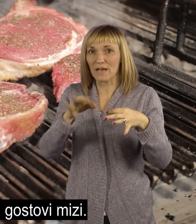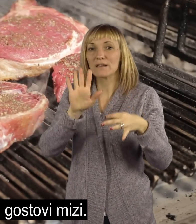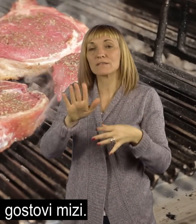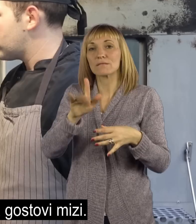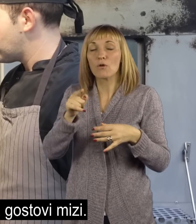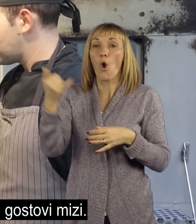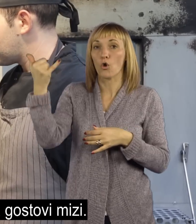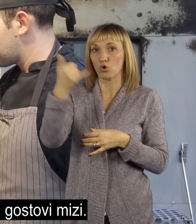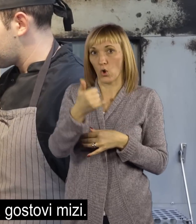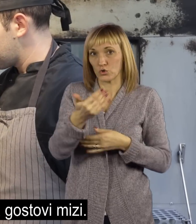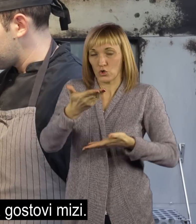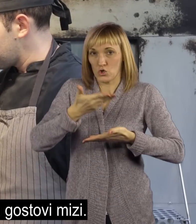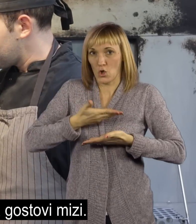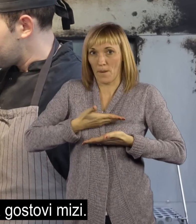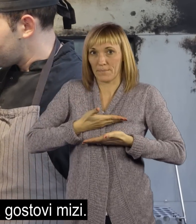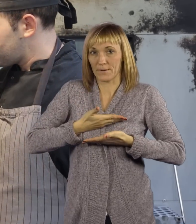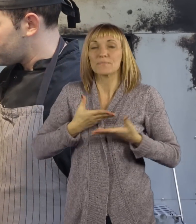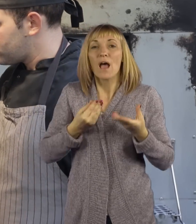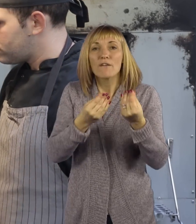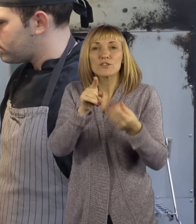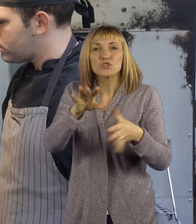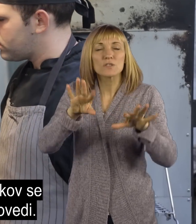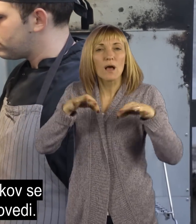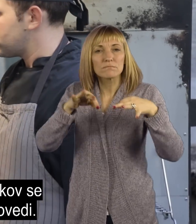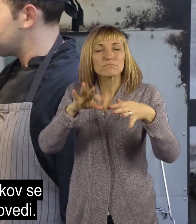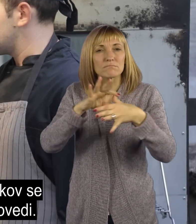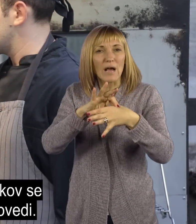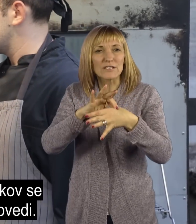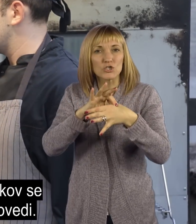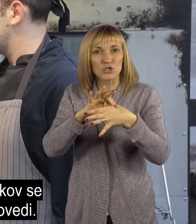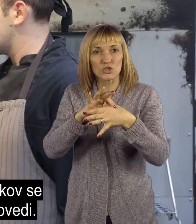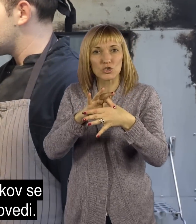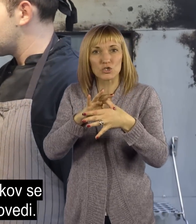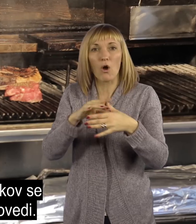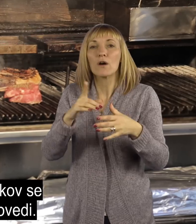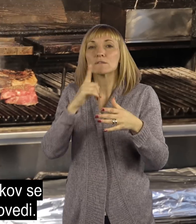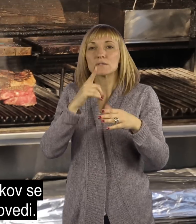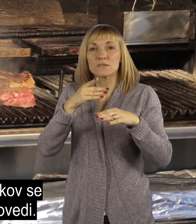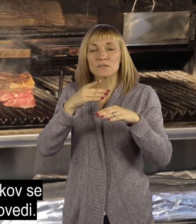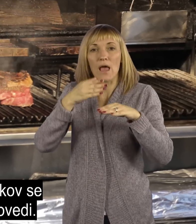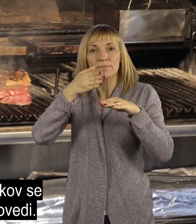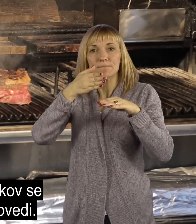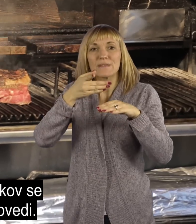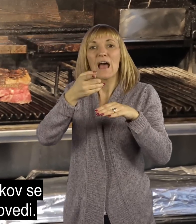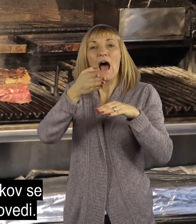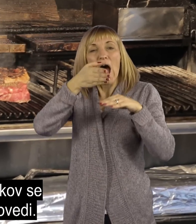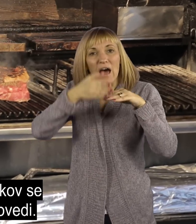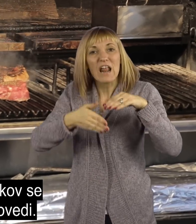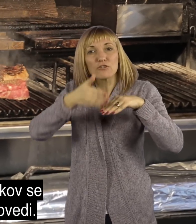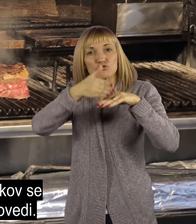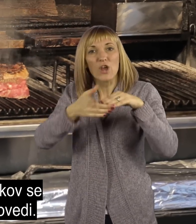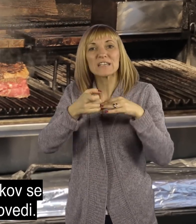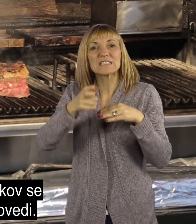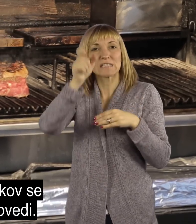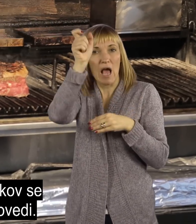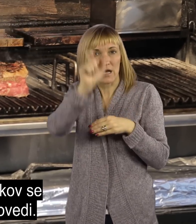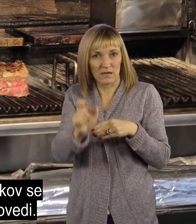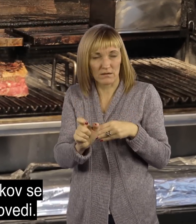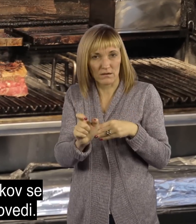stejke na gostovo mizo. Večina vseh stejkov se izreže